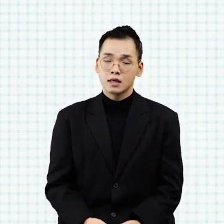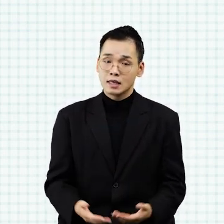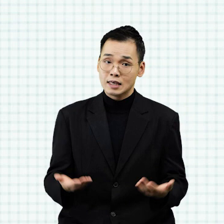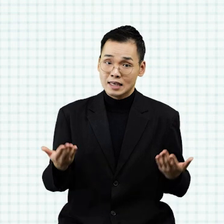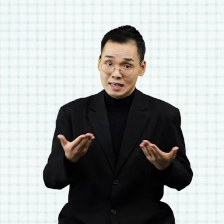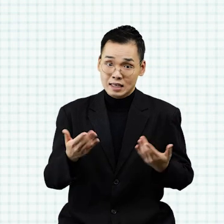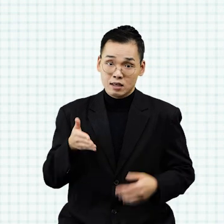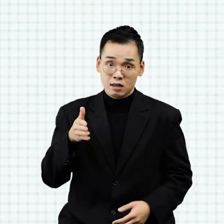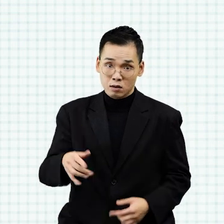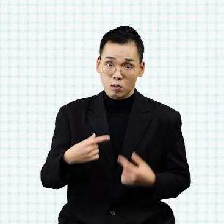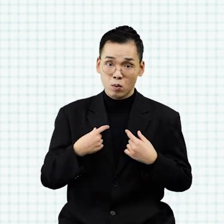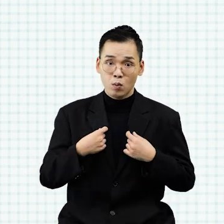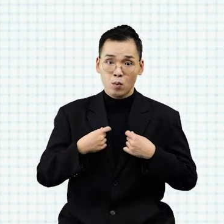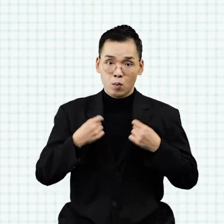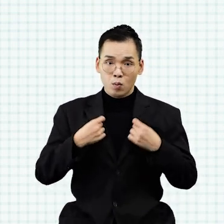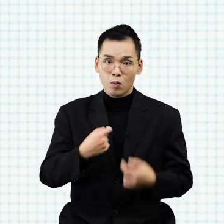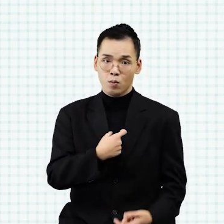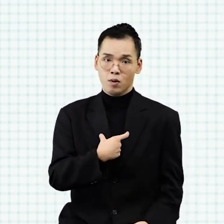근무복 및 명찰,